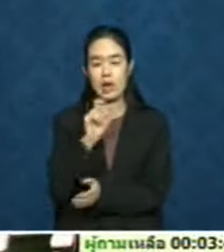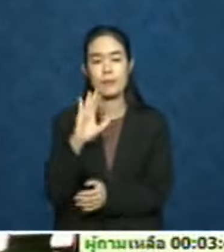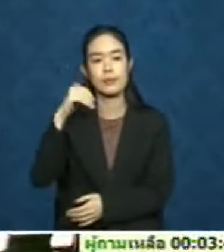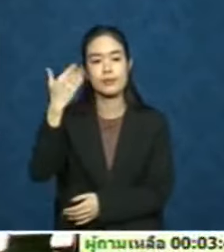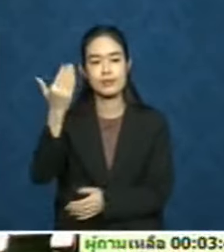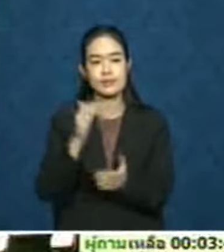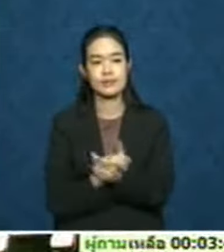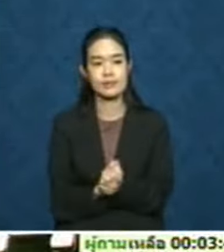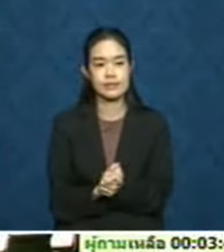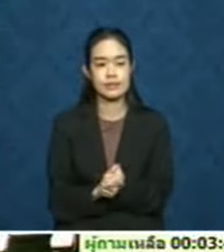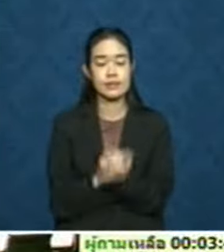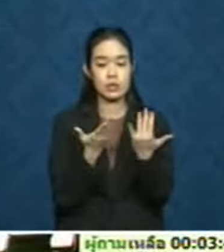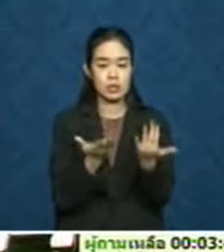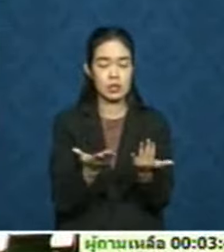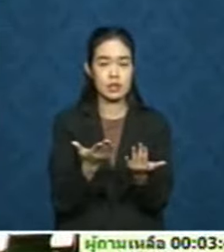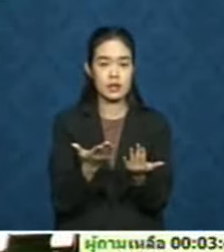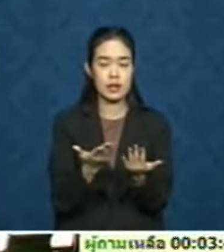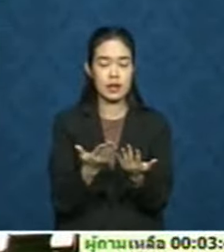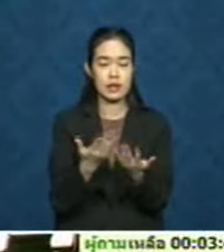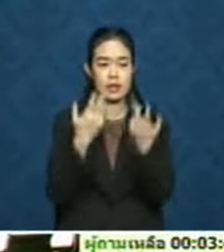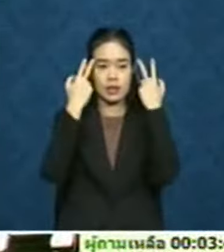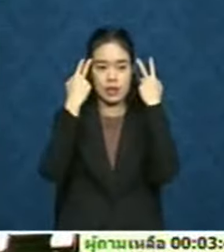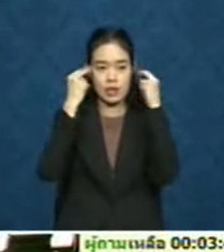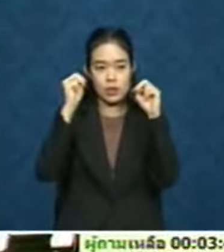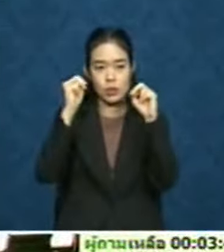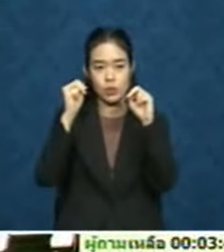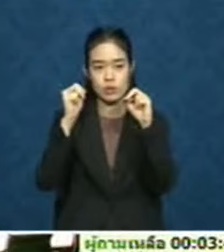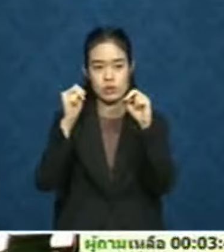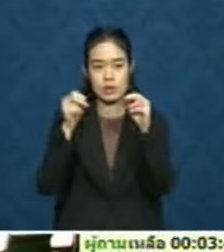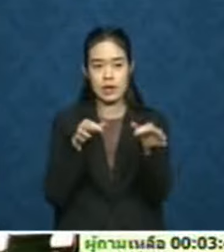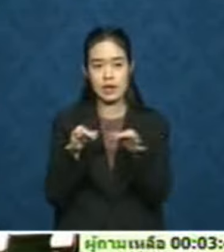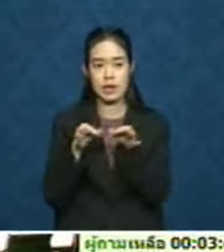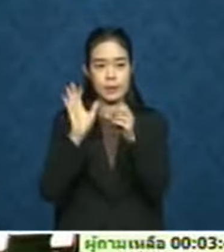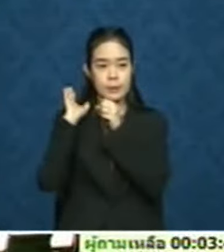เชิญท่านนายกครับเชิญครับ